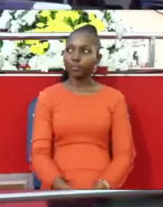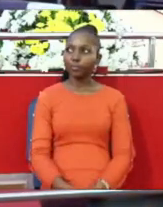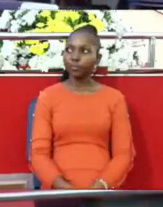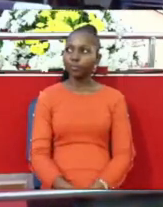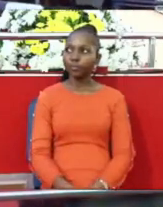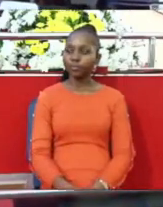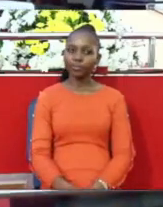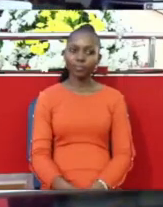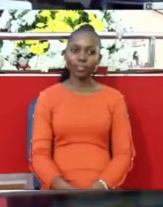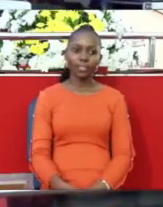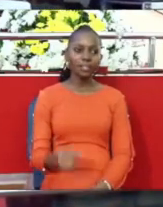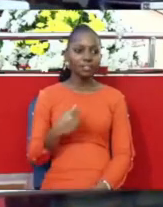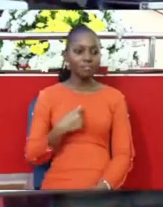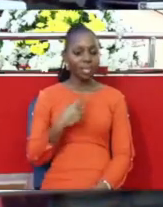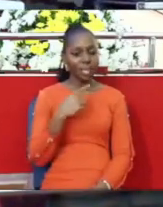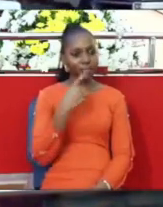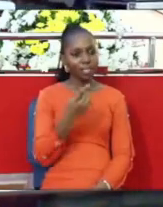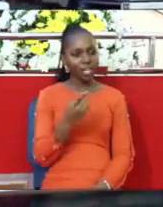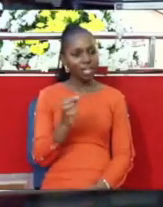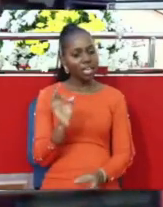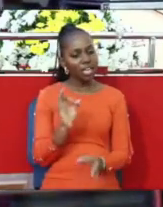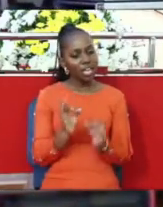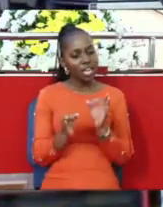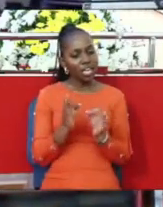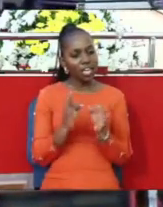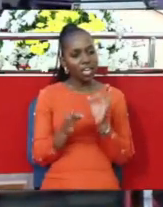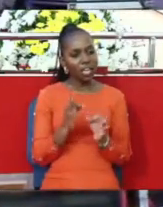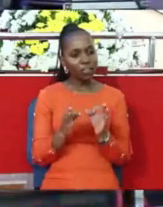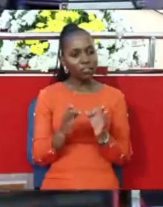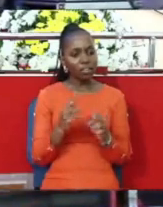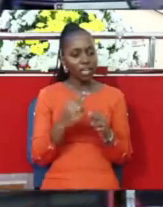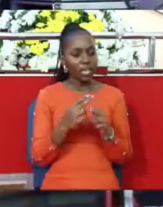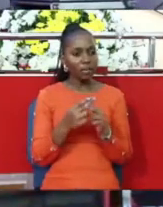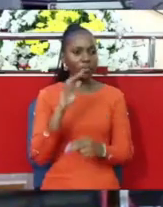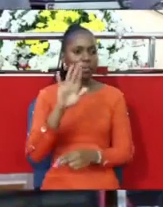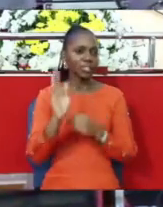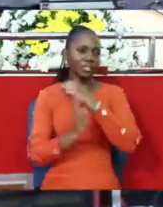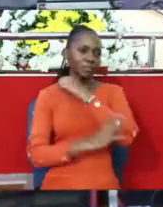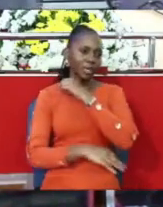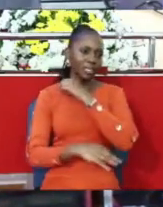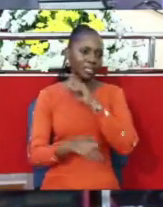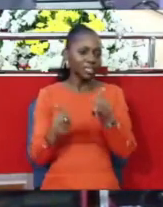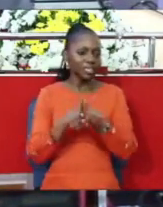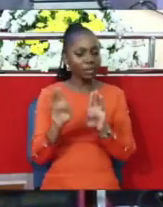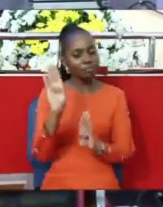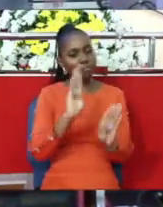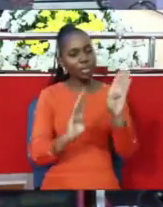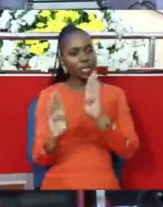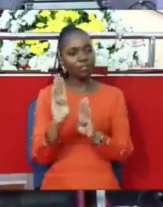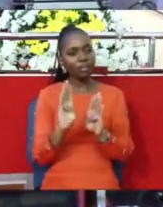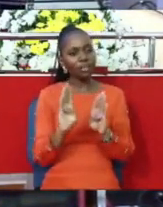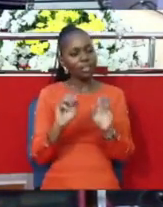I'm only saying, if your character is like that, go to war. Kama jina, then, wewe, tabia yako ni kama ya uliyetajwa kwa it doesn't batana,